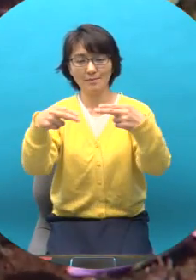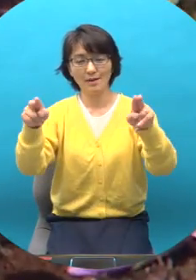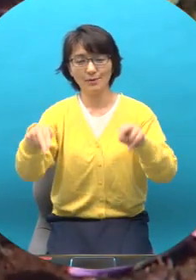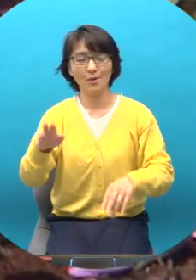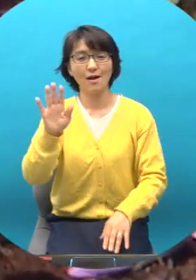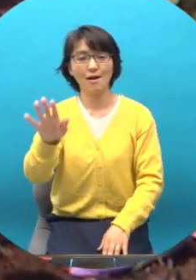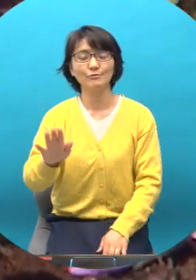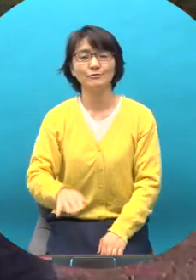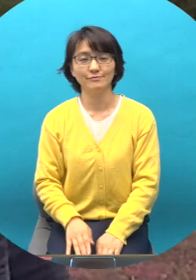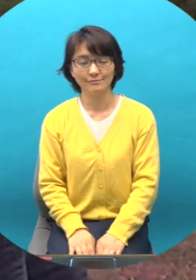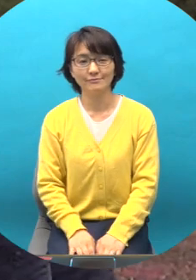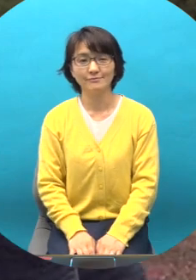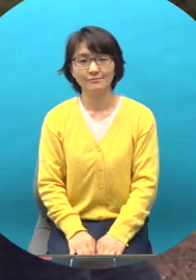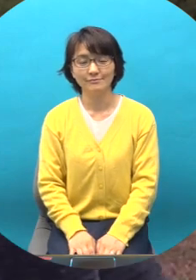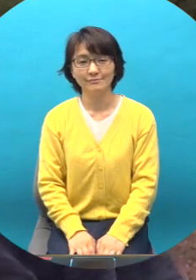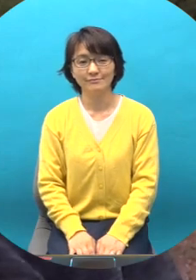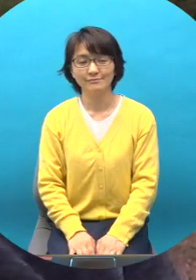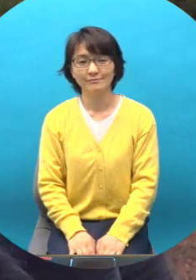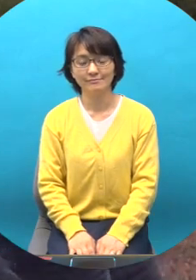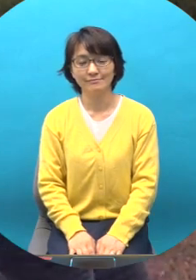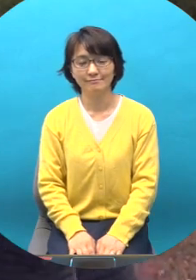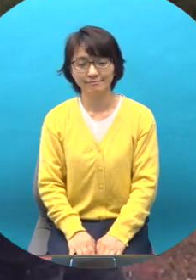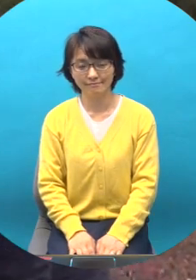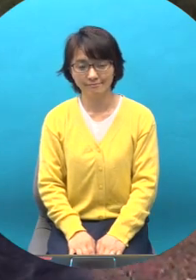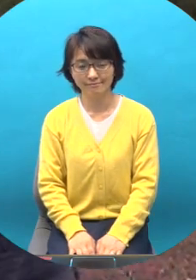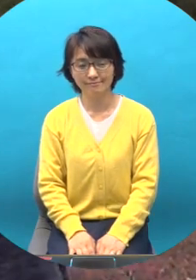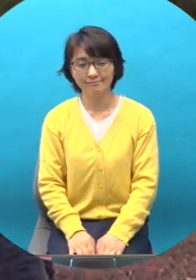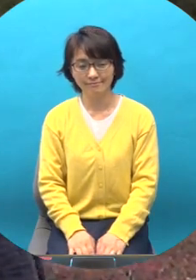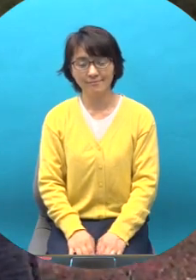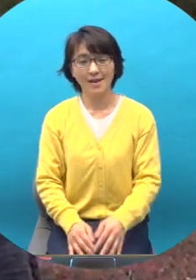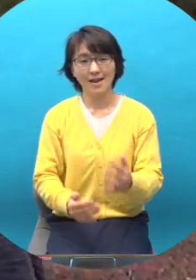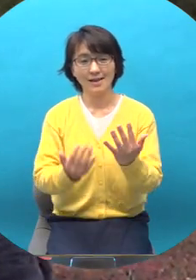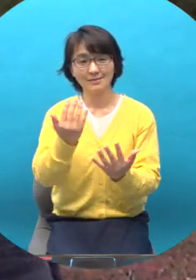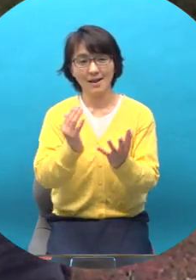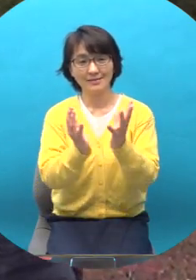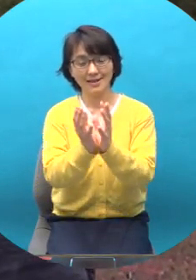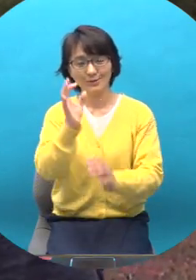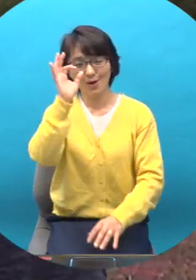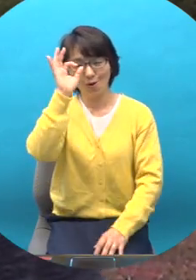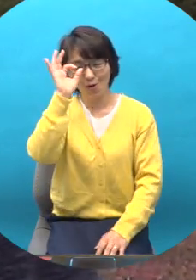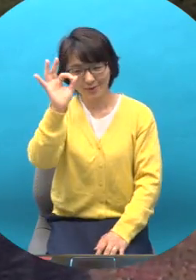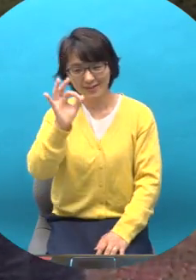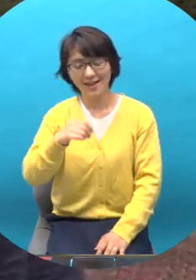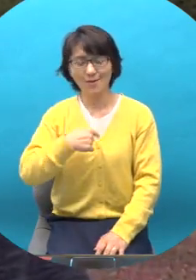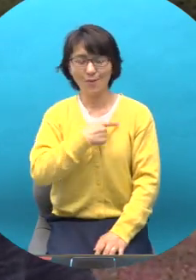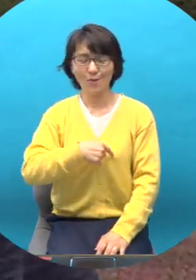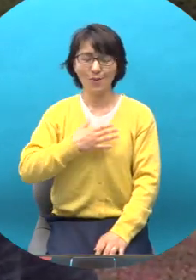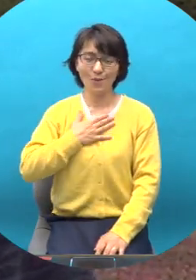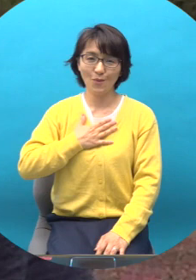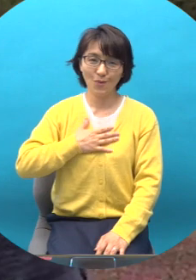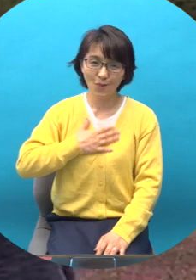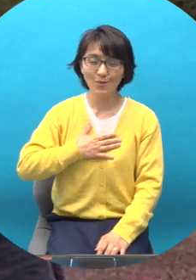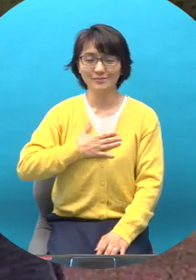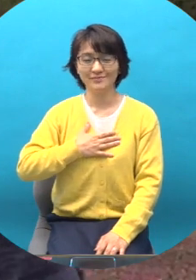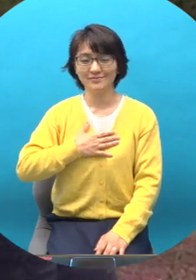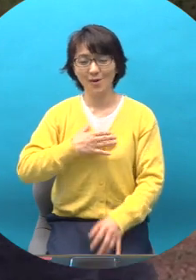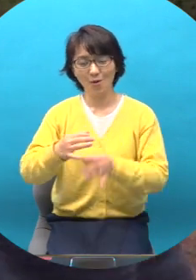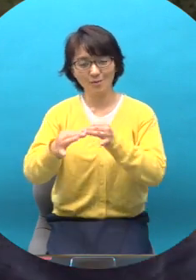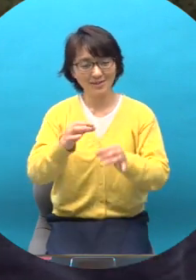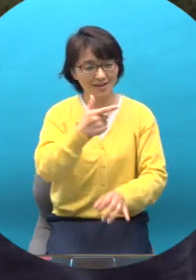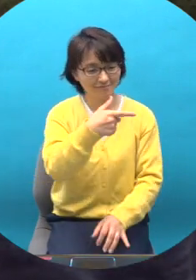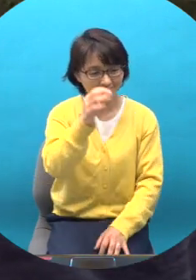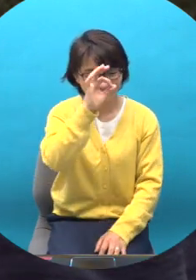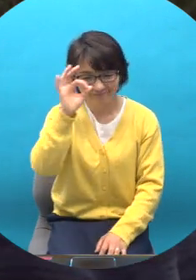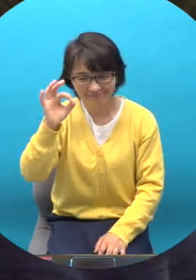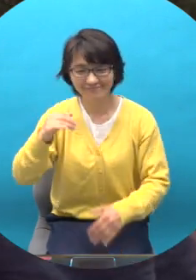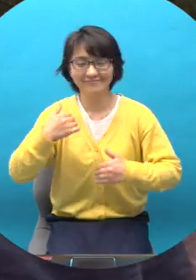ています。 皆さん、三郷芝桜を見て心が癒され、お店で楽しさを